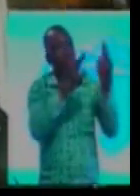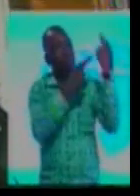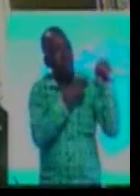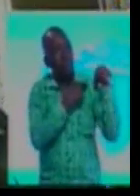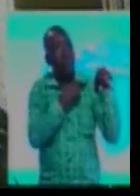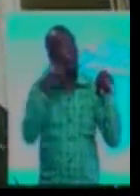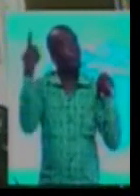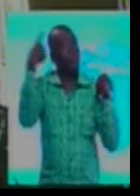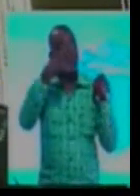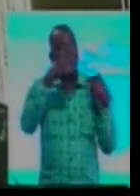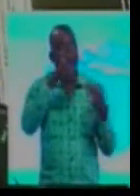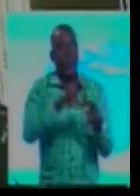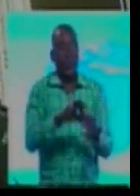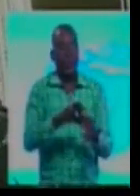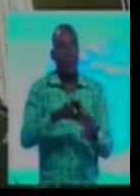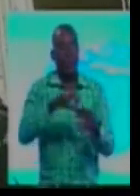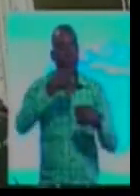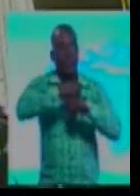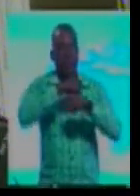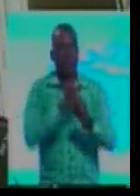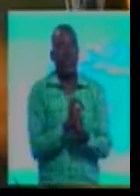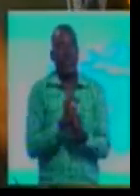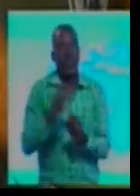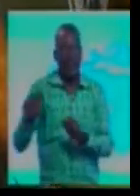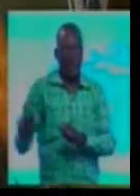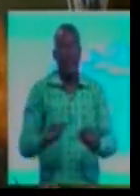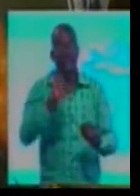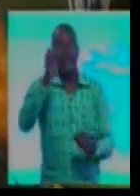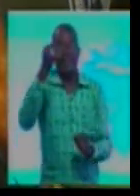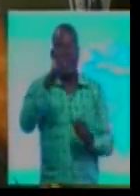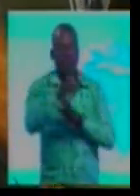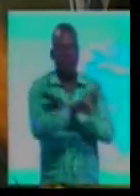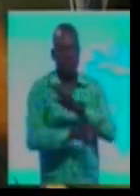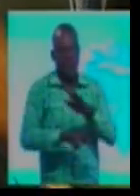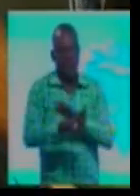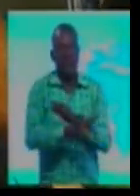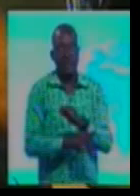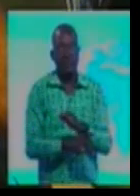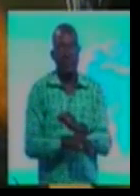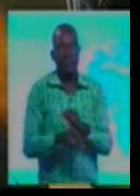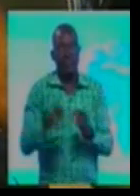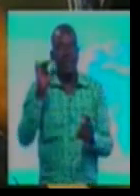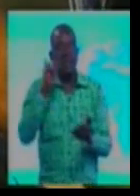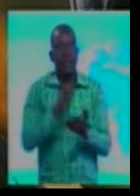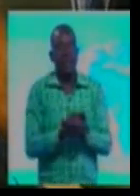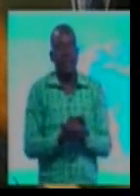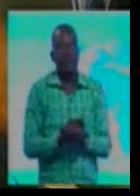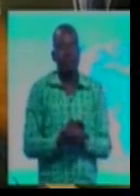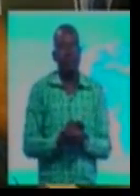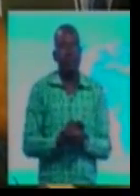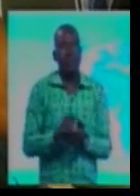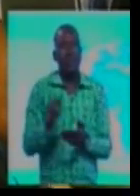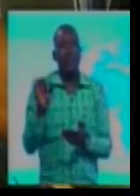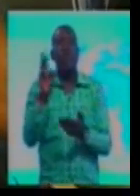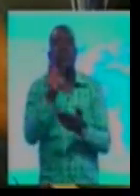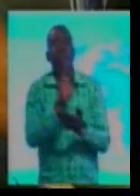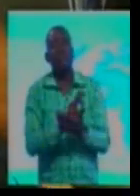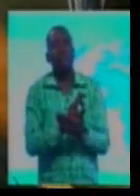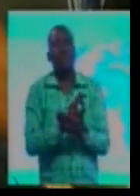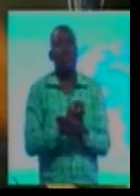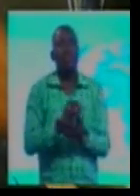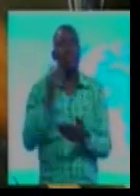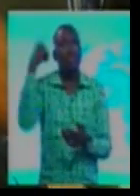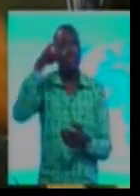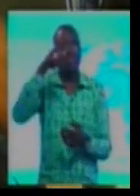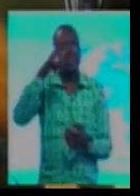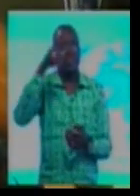c'est notre activité principale. Et je dirais qu'à l'image donc du chapeau de saponné,